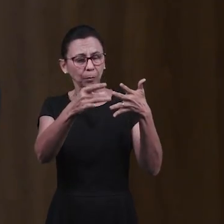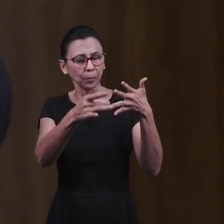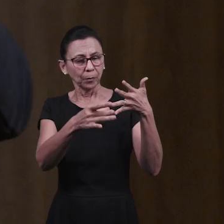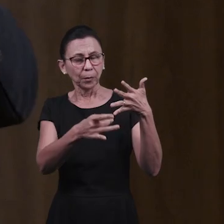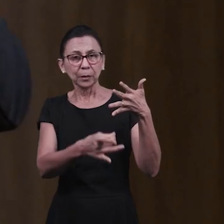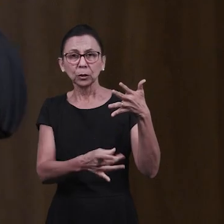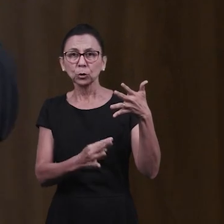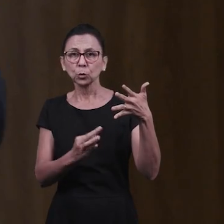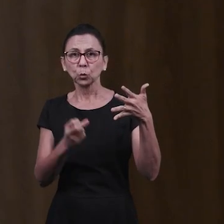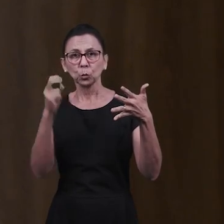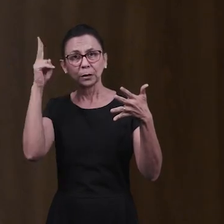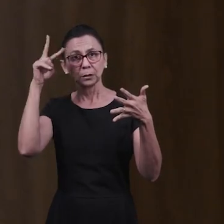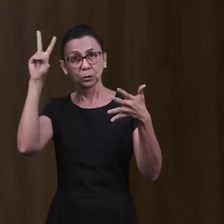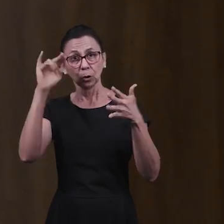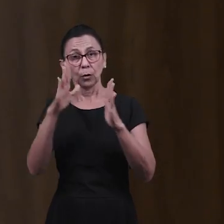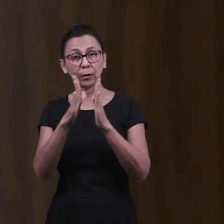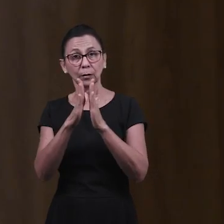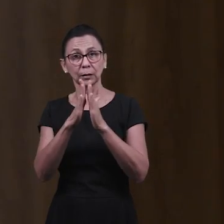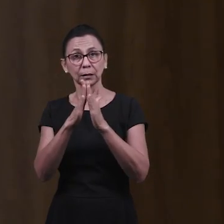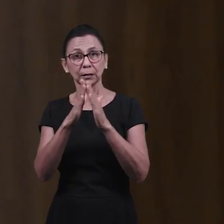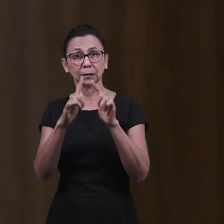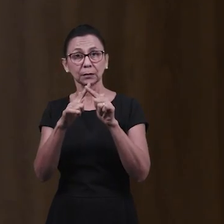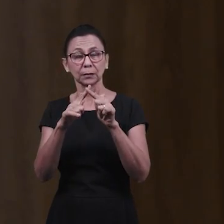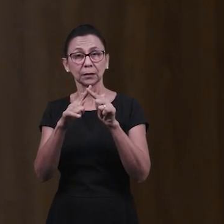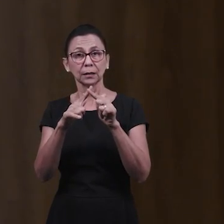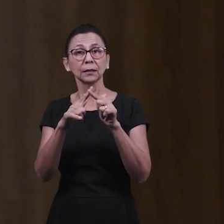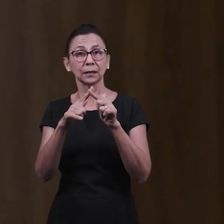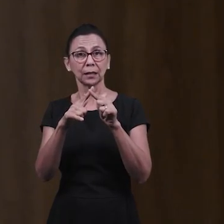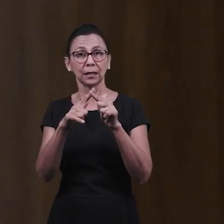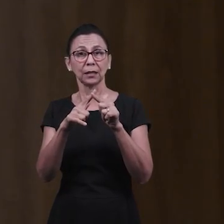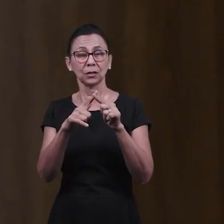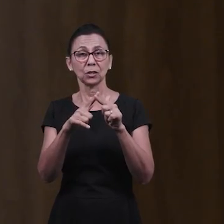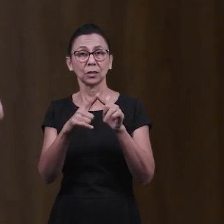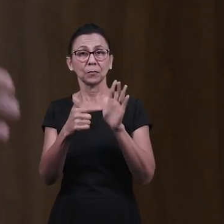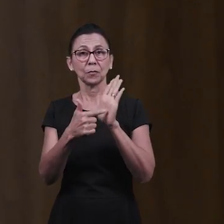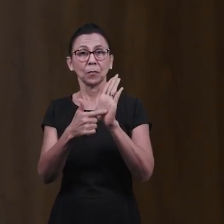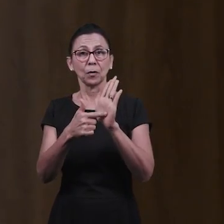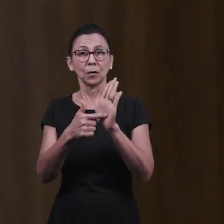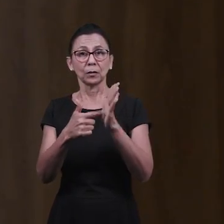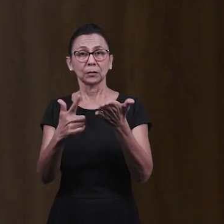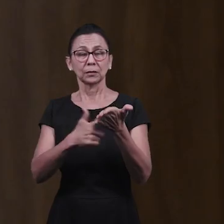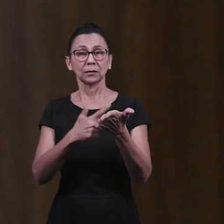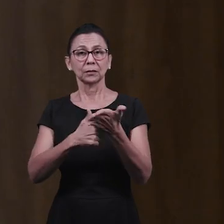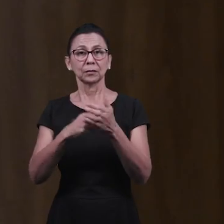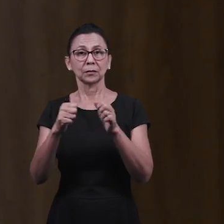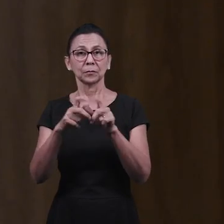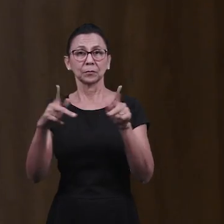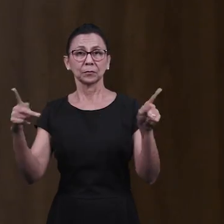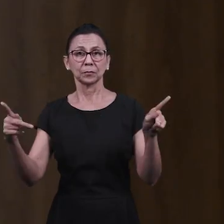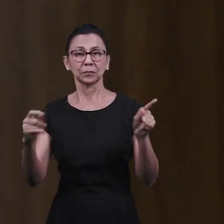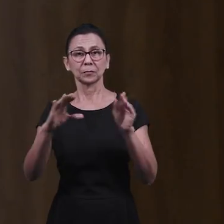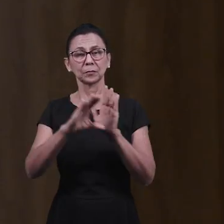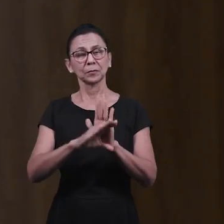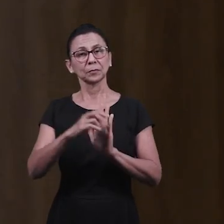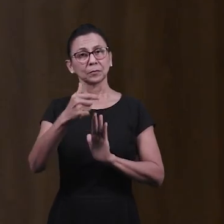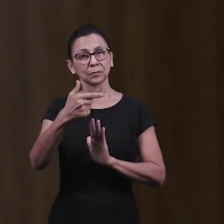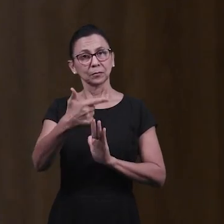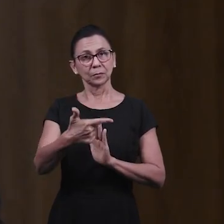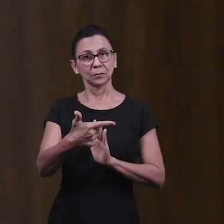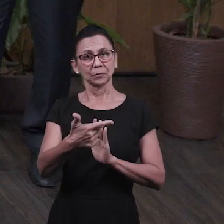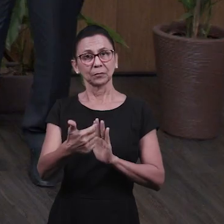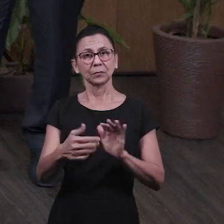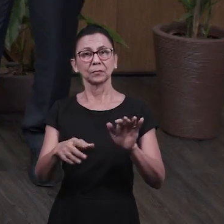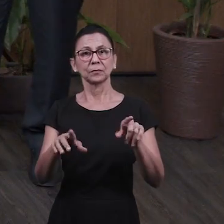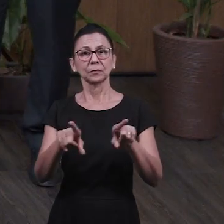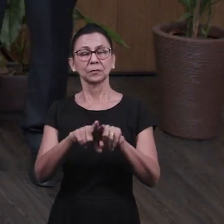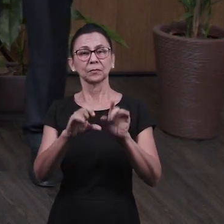vérité détaillées dans l'histoire de l'Église, sont détaillées prophétiquement dans le livre d'Apocalypse au